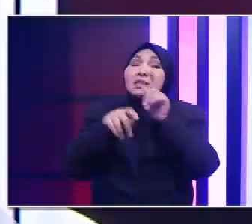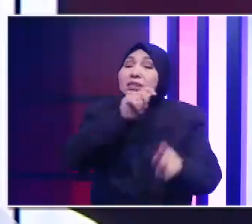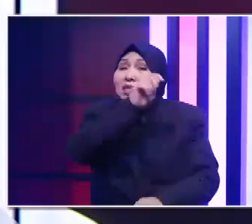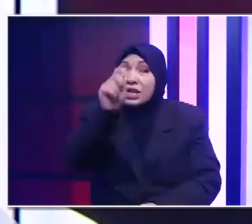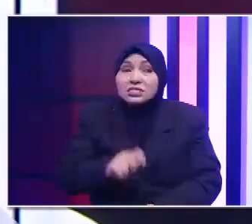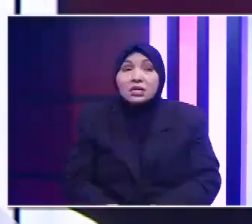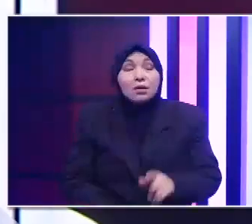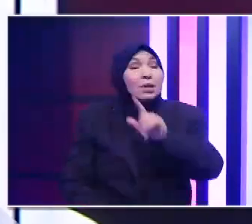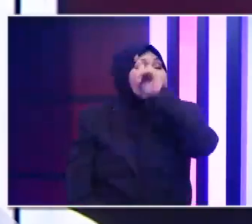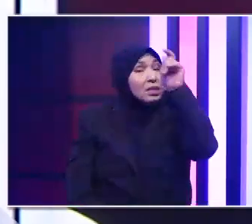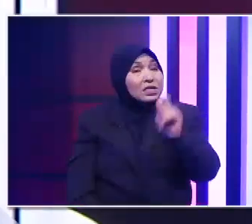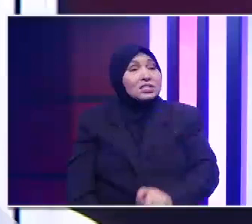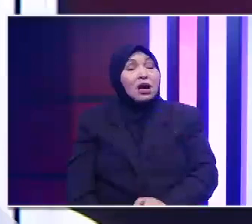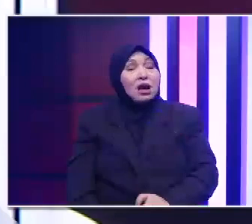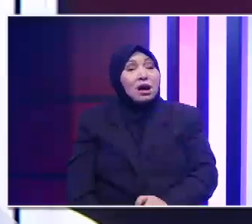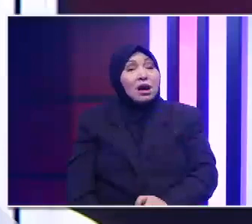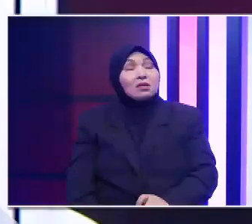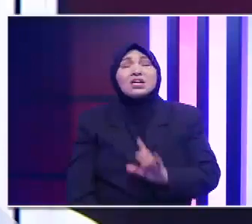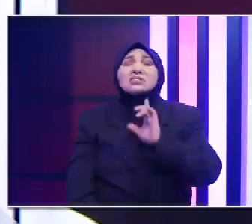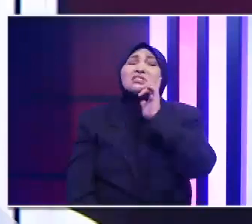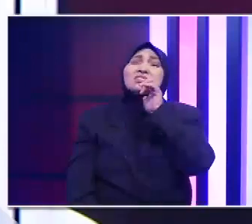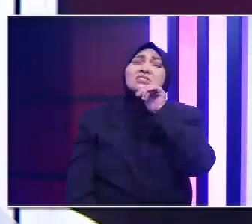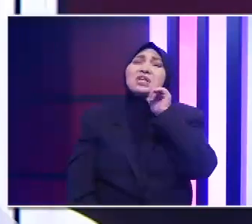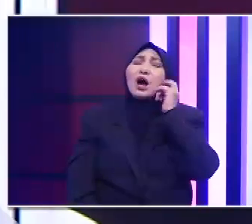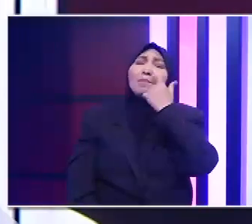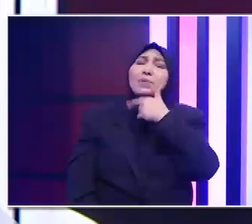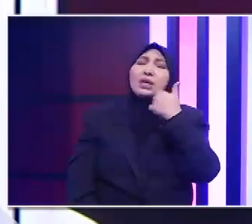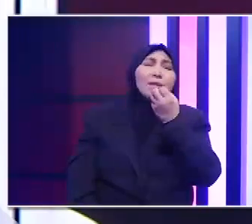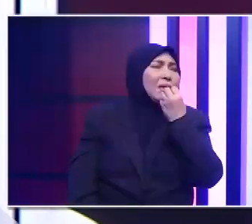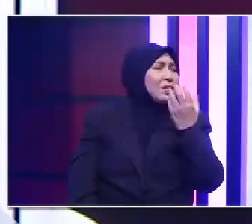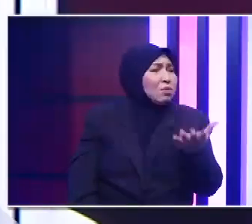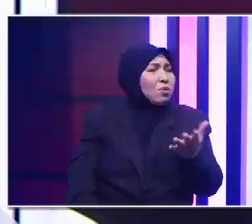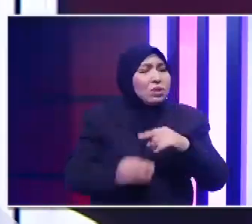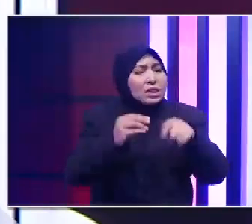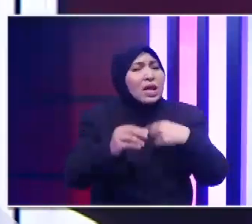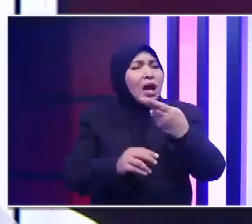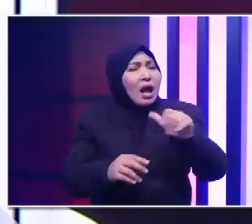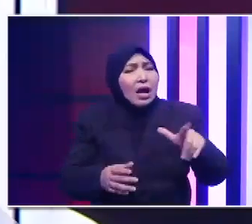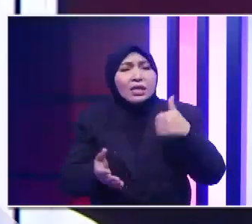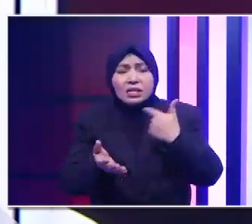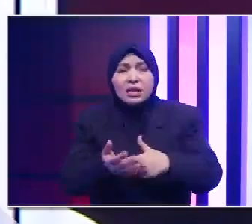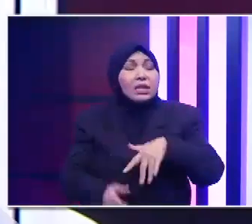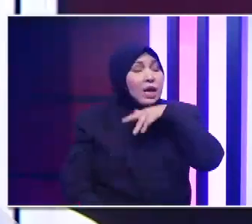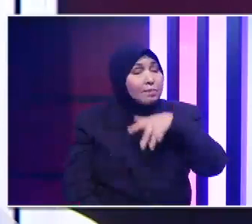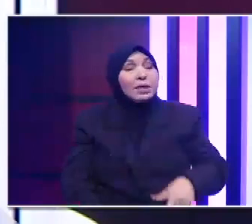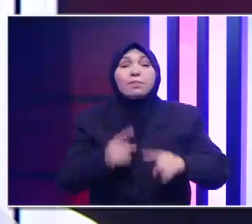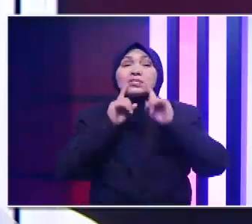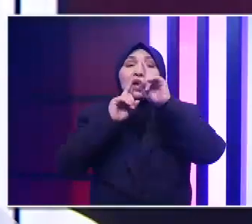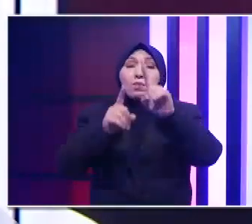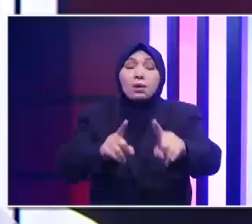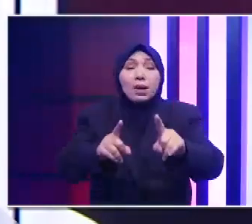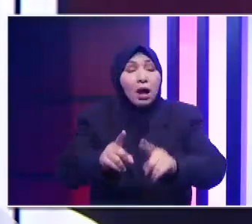collet Man Amba achse yang memberitahu kamu tentang hal ini nabi nabi menjawab